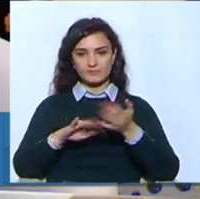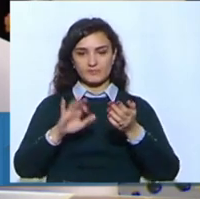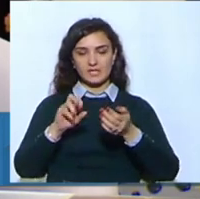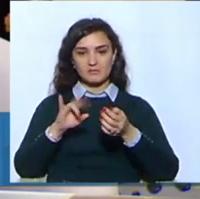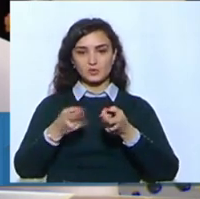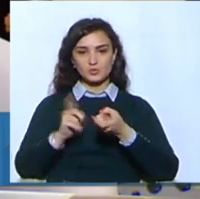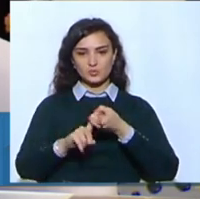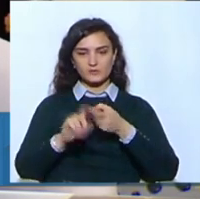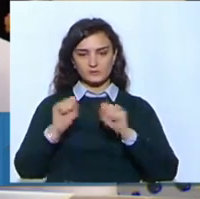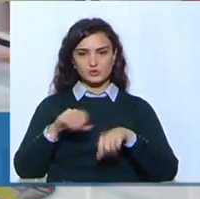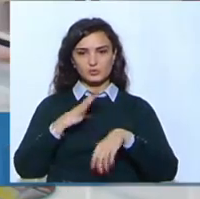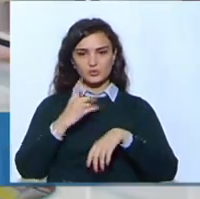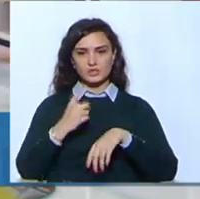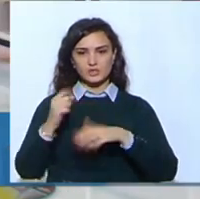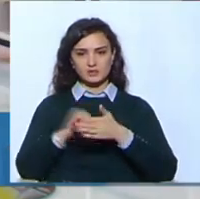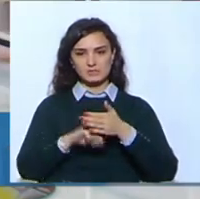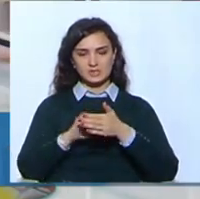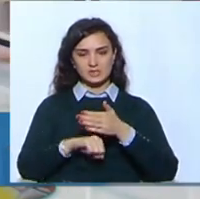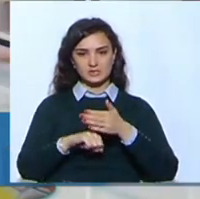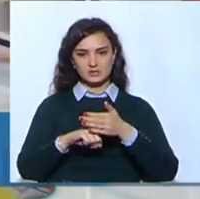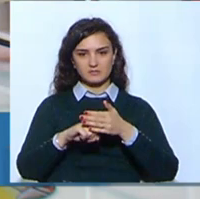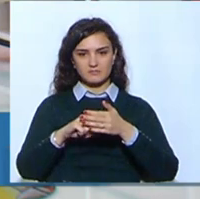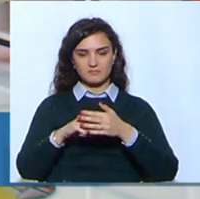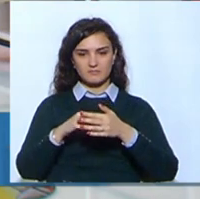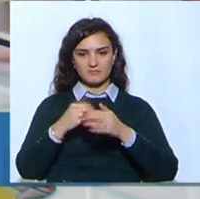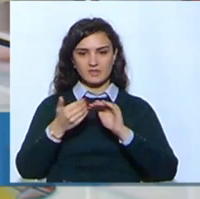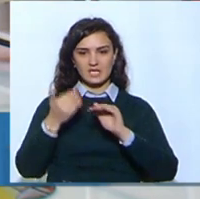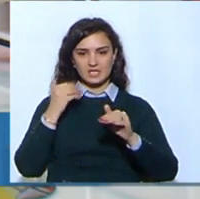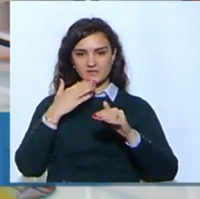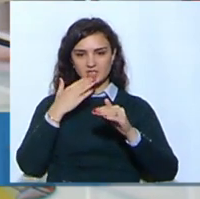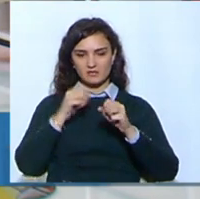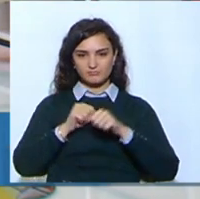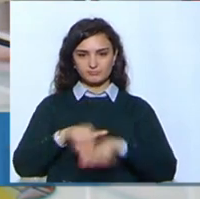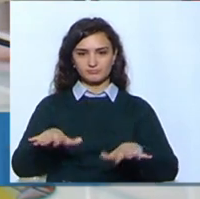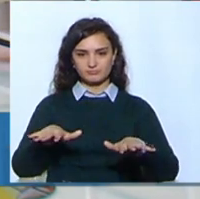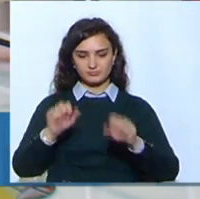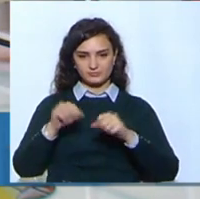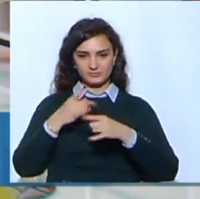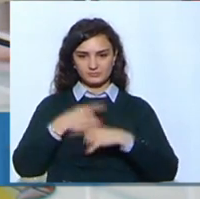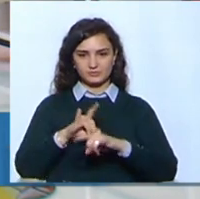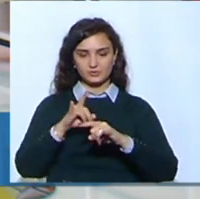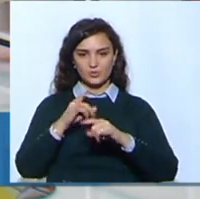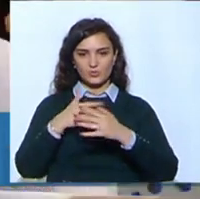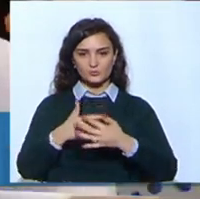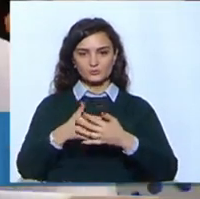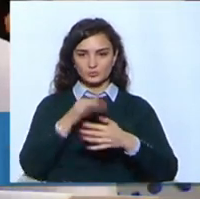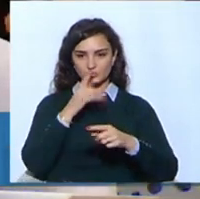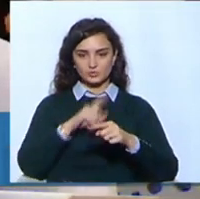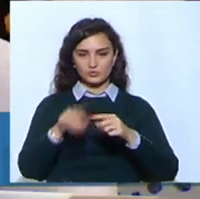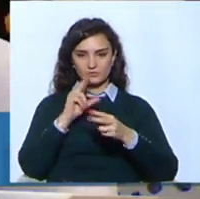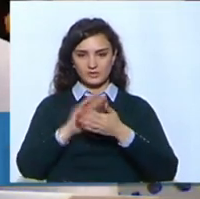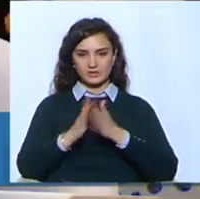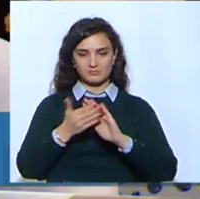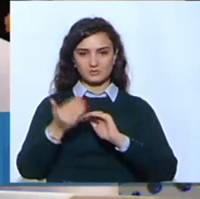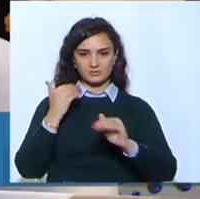უკავშირდება, შეიძლება იყოს ერთ-ერთი გამომწვევი მიზეზი სანაყოფო წყლის ნაადრევი დაღვრის. ეს ნაადრევი დაღვრა შეიძლება განვითარდეს ორსულობის დროულ ადამდეც